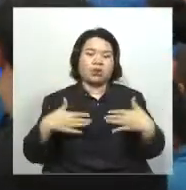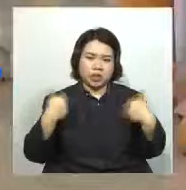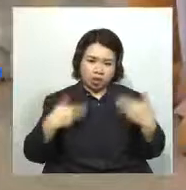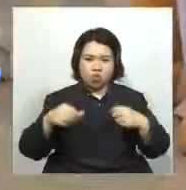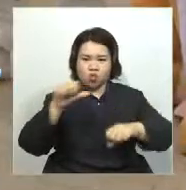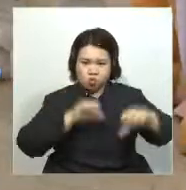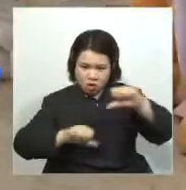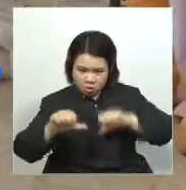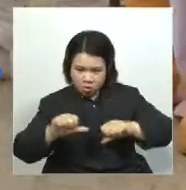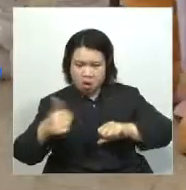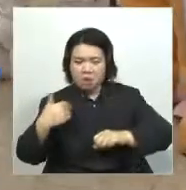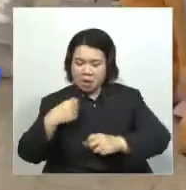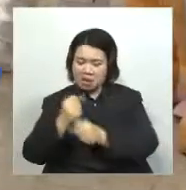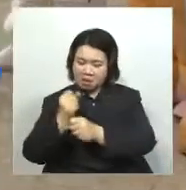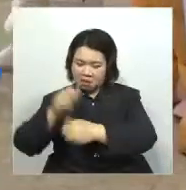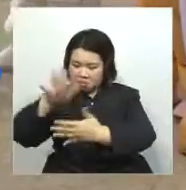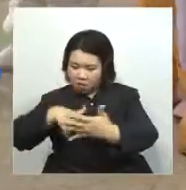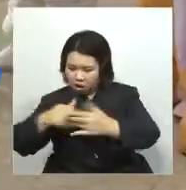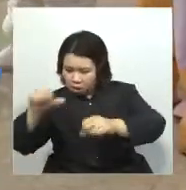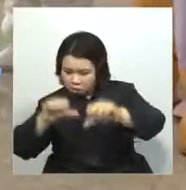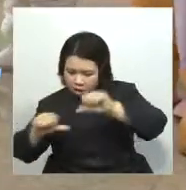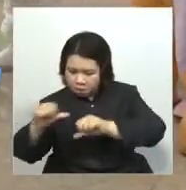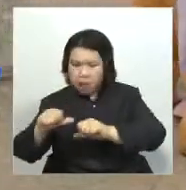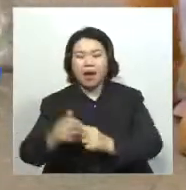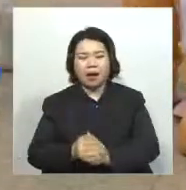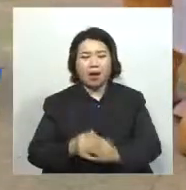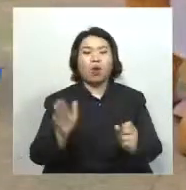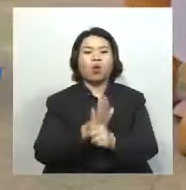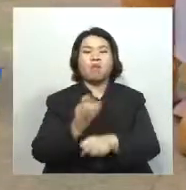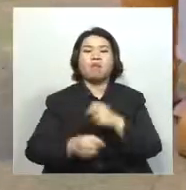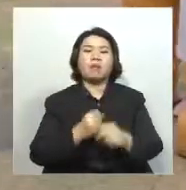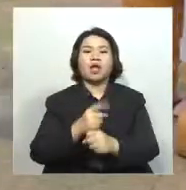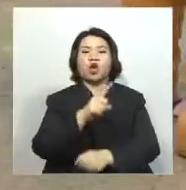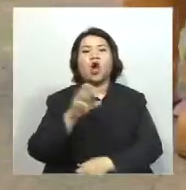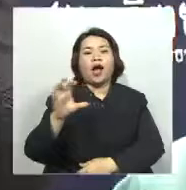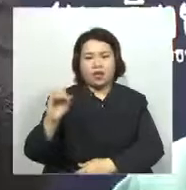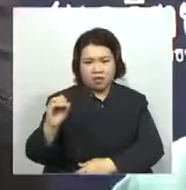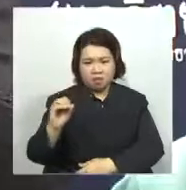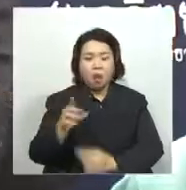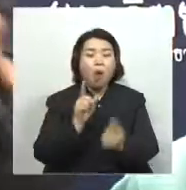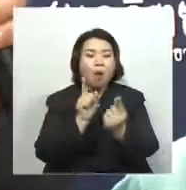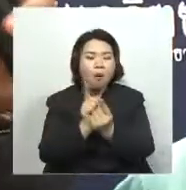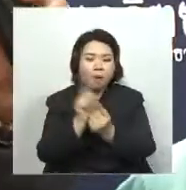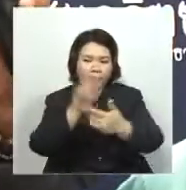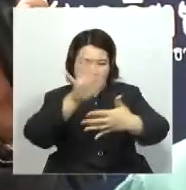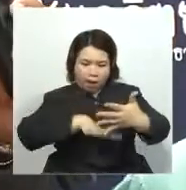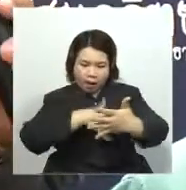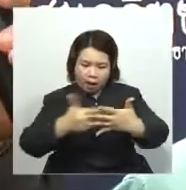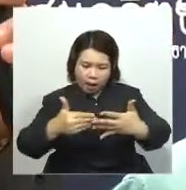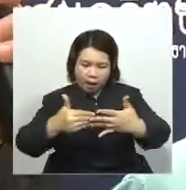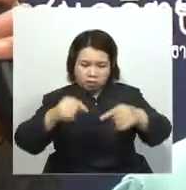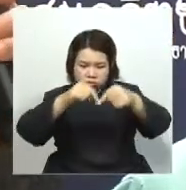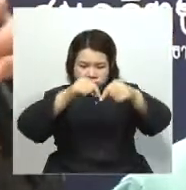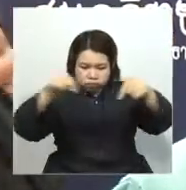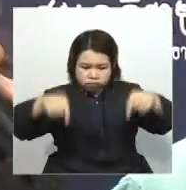กวิทย์พิชิตตารางธาตุเพื่อเป็นการเฉลิมฉลองครบรอบ150ปีของการค้นพบระบบตารางธาตุ